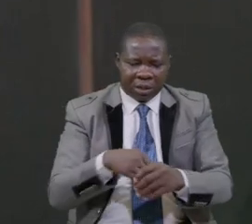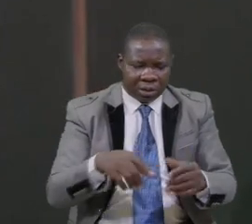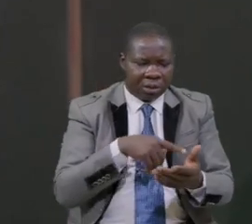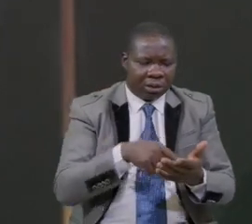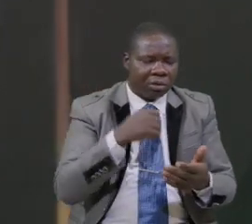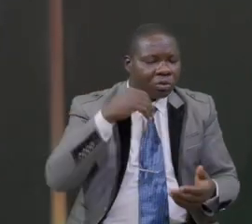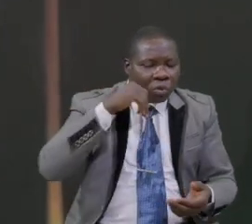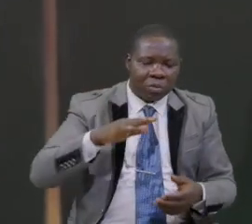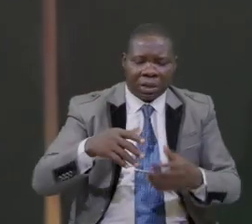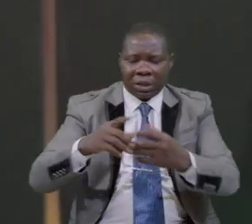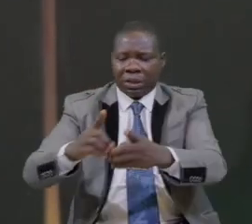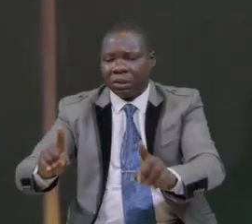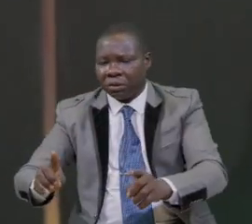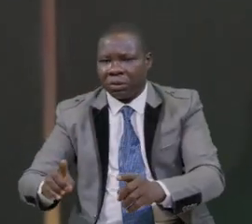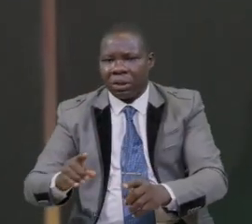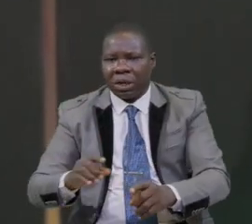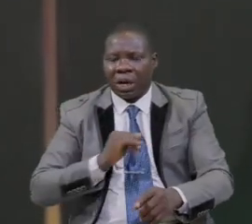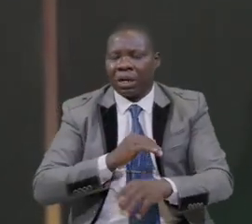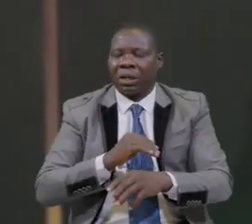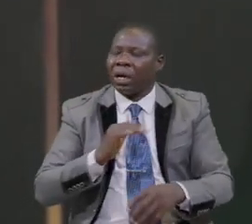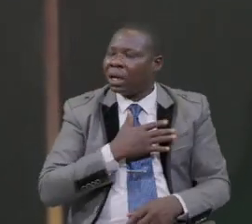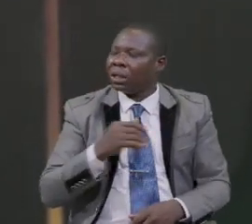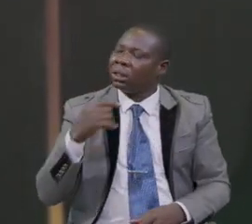il a dit ça. Depuis ce temps, je ne l'aime plus l'homme.